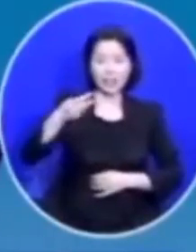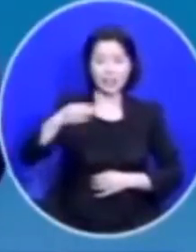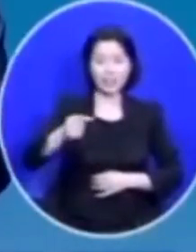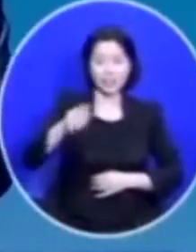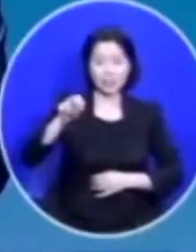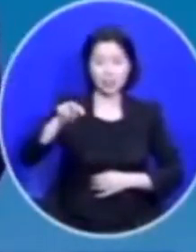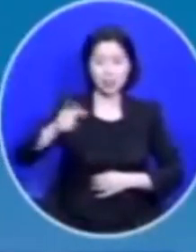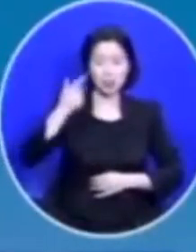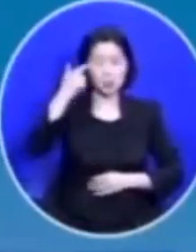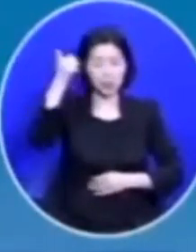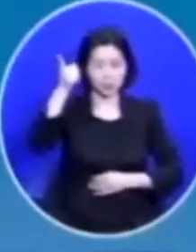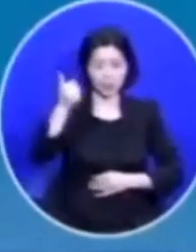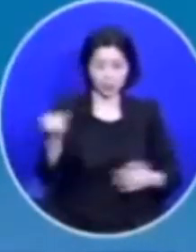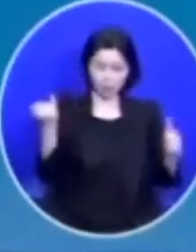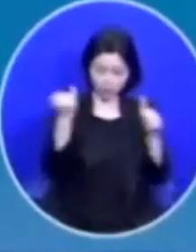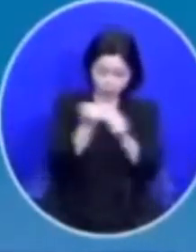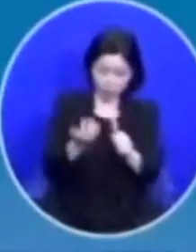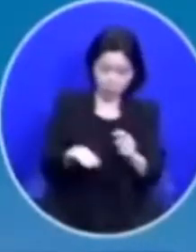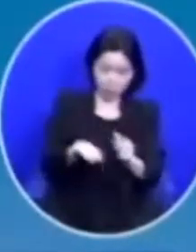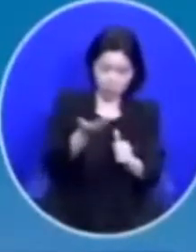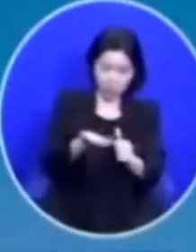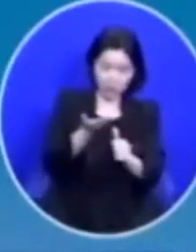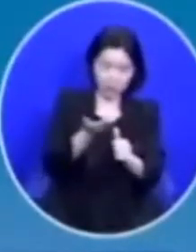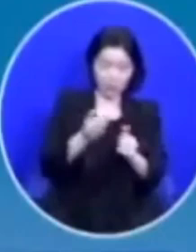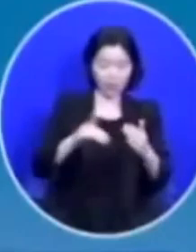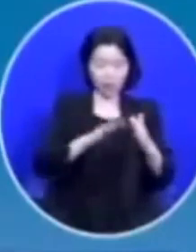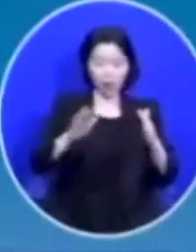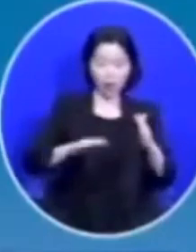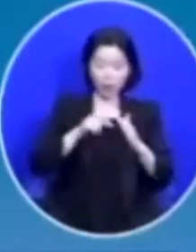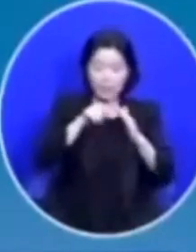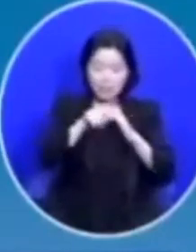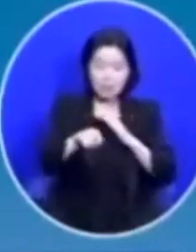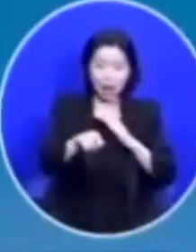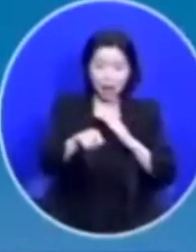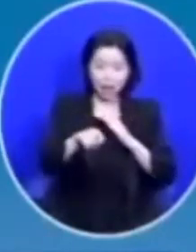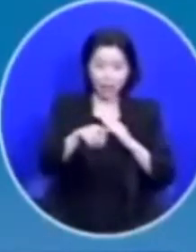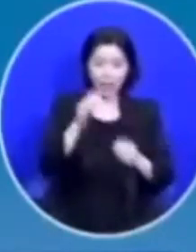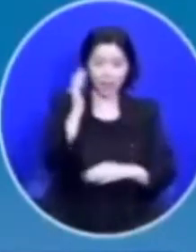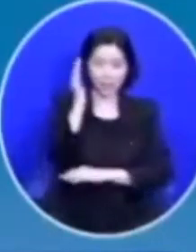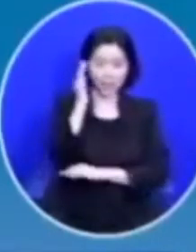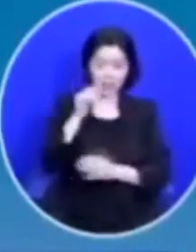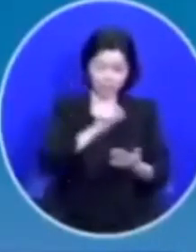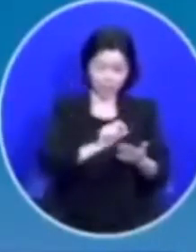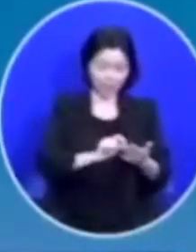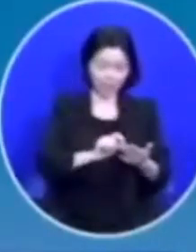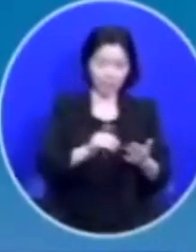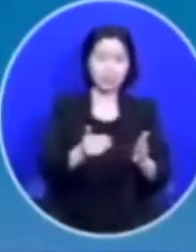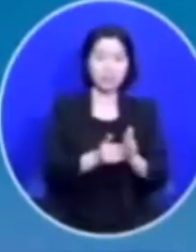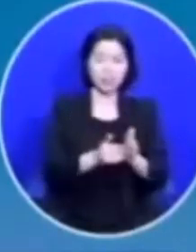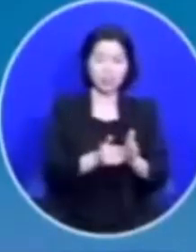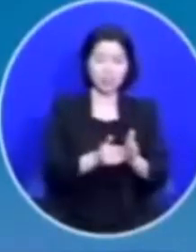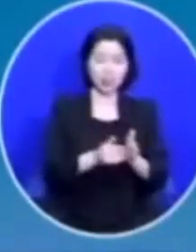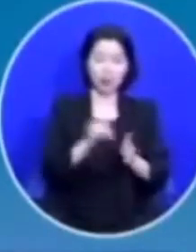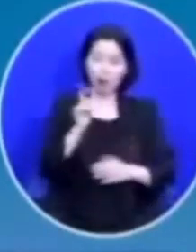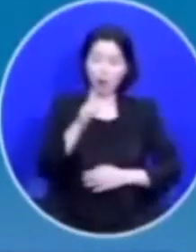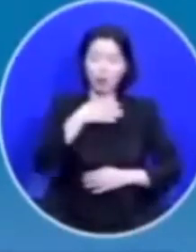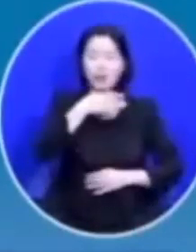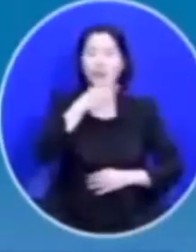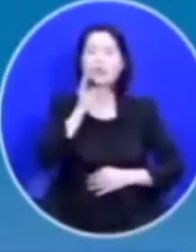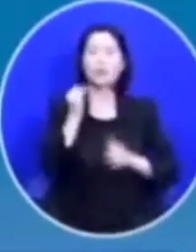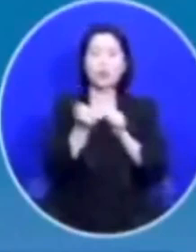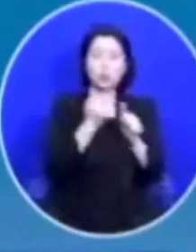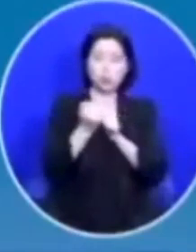때의 심방 갔던 이야기를 그 책속에서 쓰고 있습니다 언어 노부부 가정을 심방을